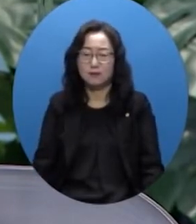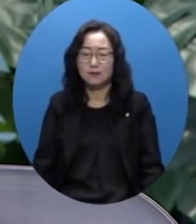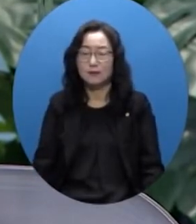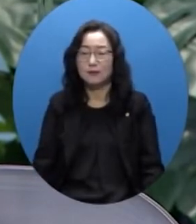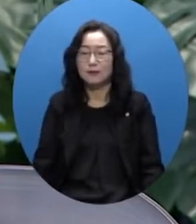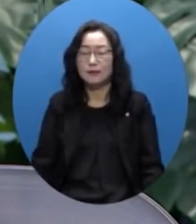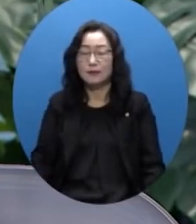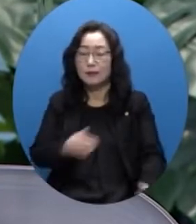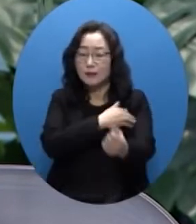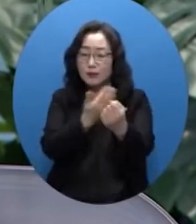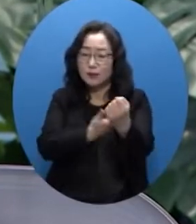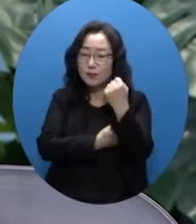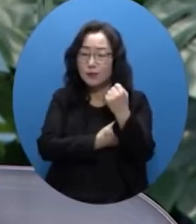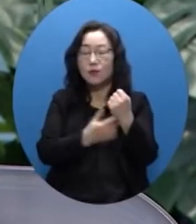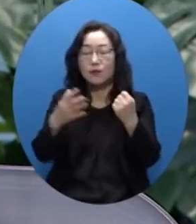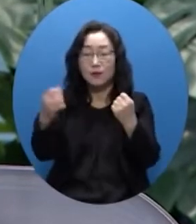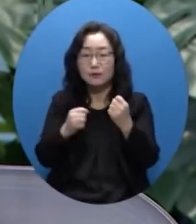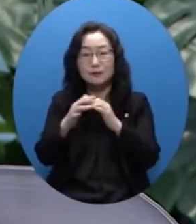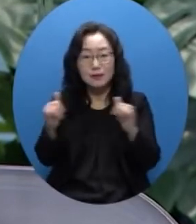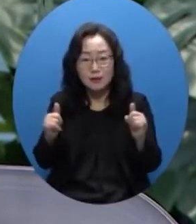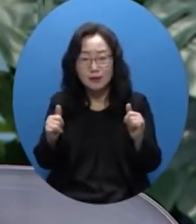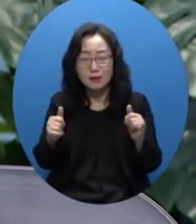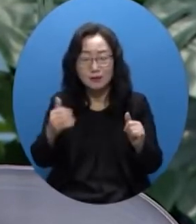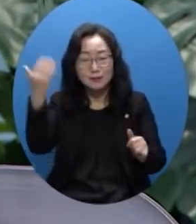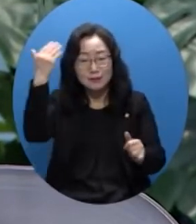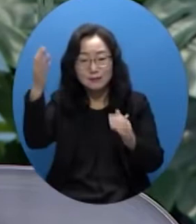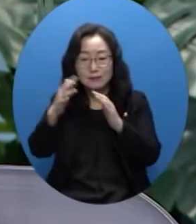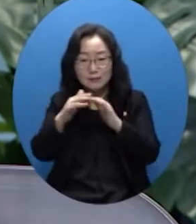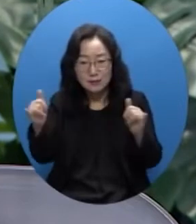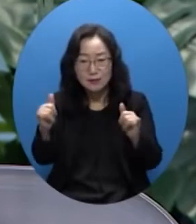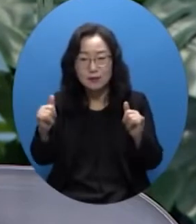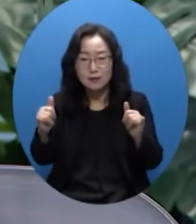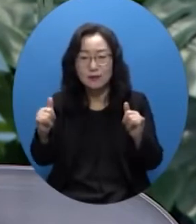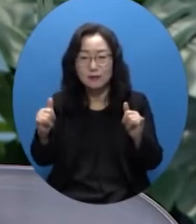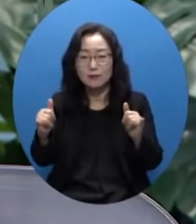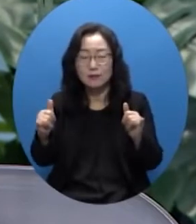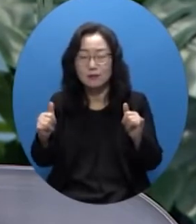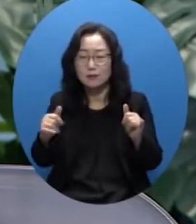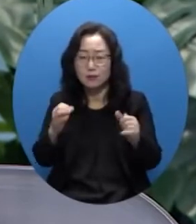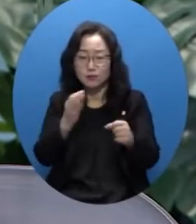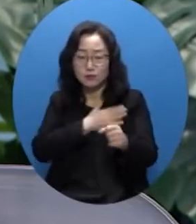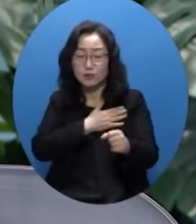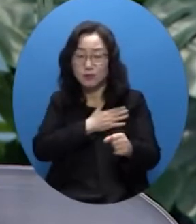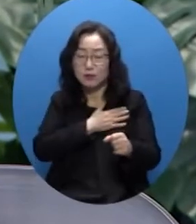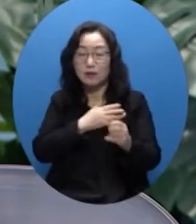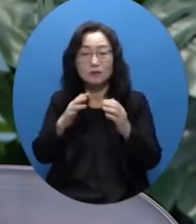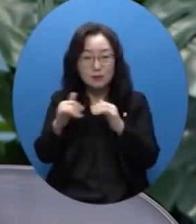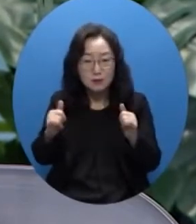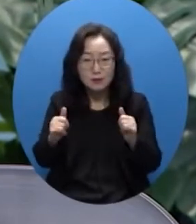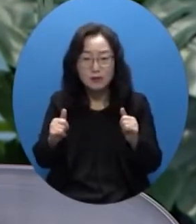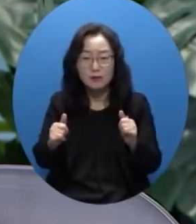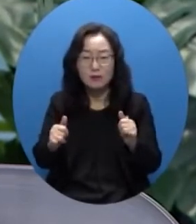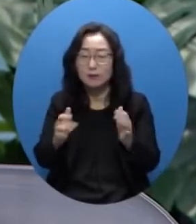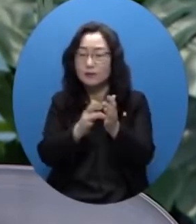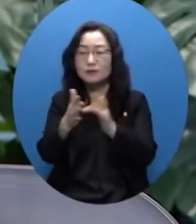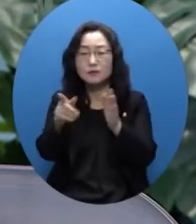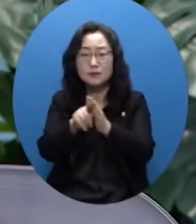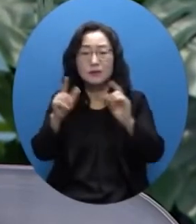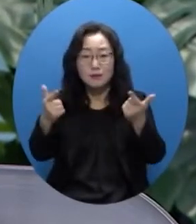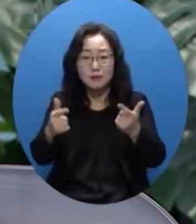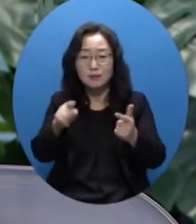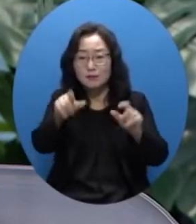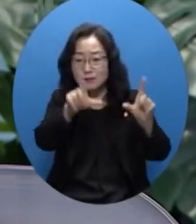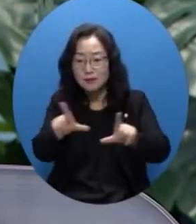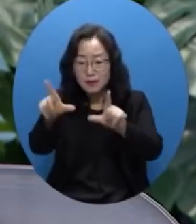어떤 권력 자라고 할지라도 어떤 직자 라고 할지라도 어떤 부자 라고 할지라도 예수 믿지 않으면 그